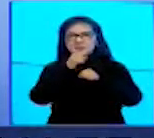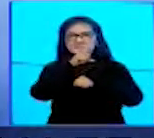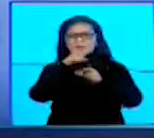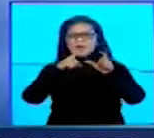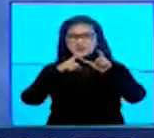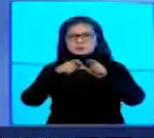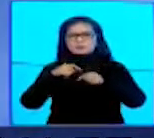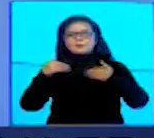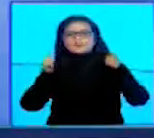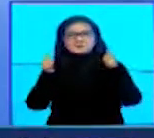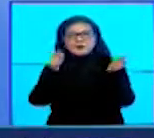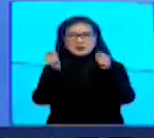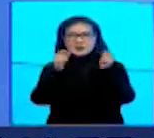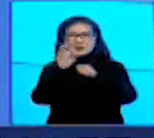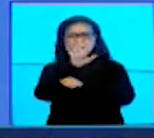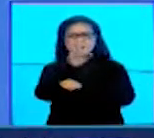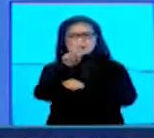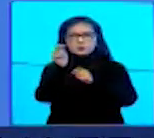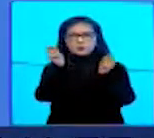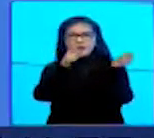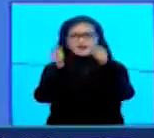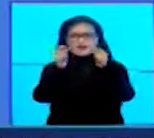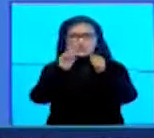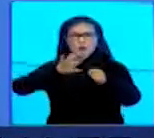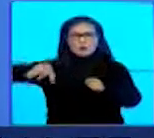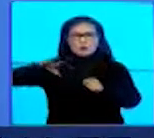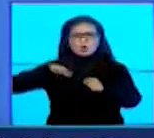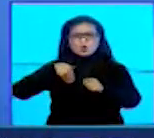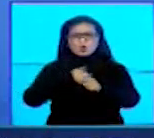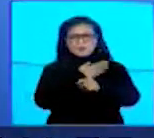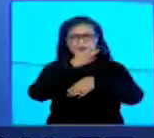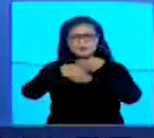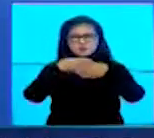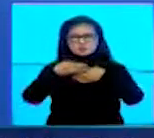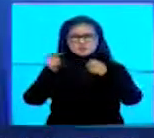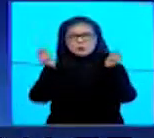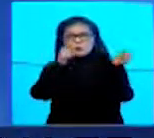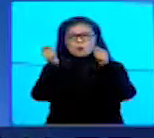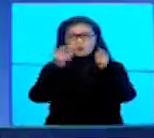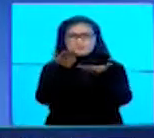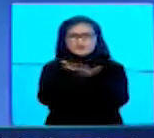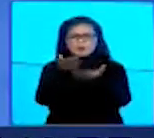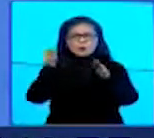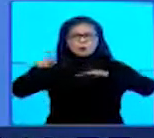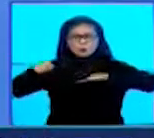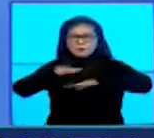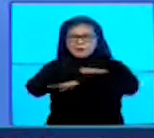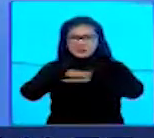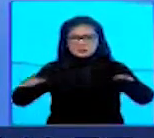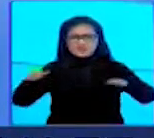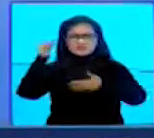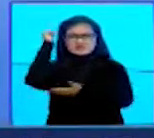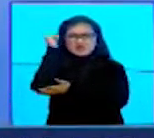51 adegan. Keluarga korban yang mengikuti proses rekonstruksi meminta hukuman seadil-adilnya bagi tersangka Bripka